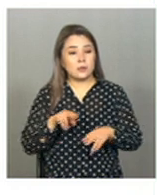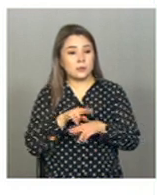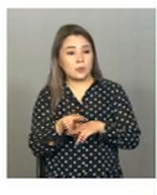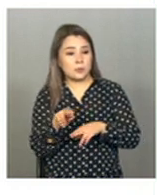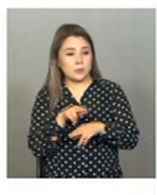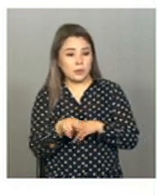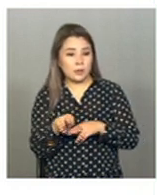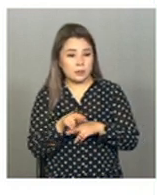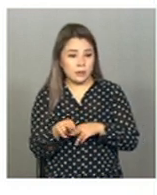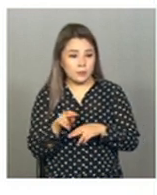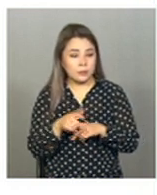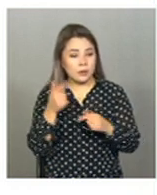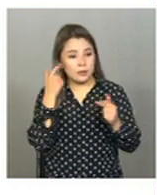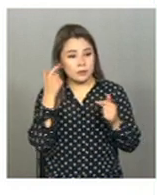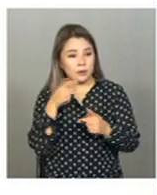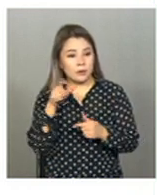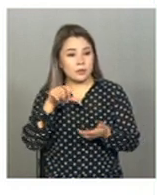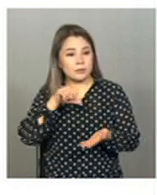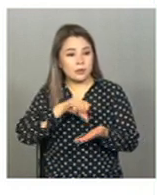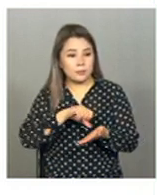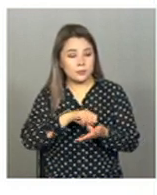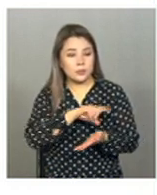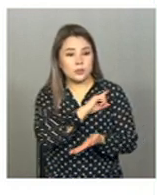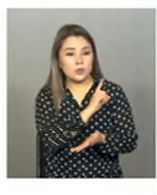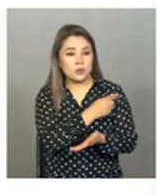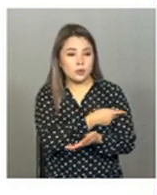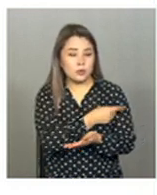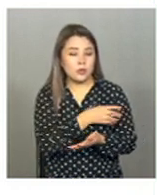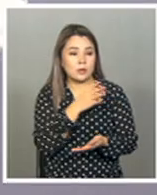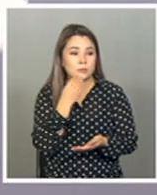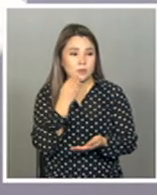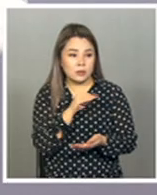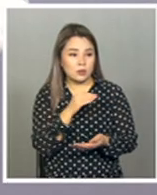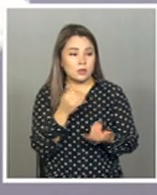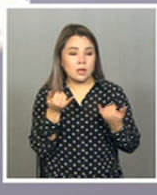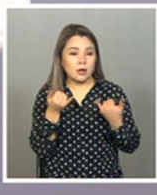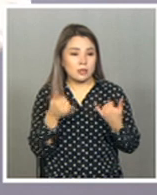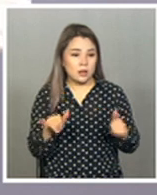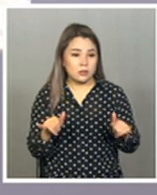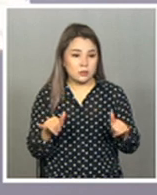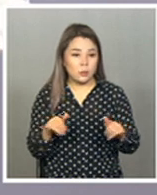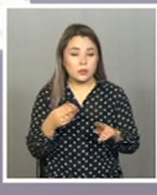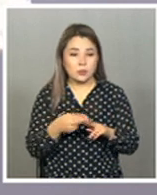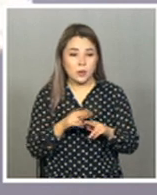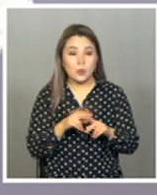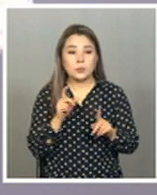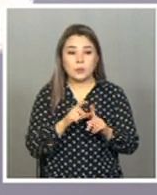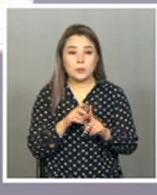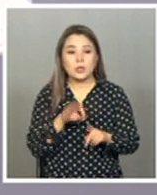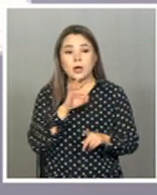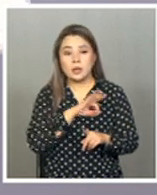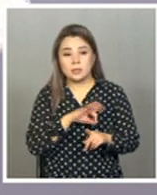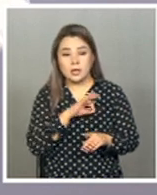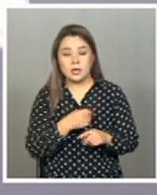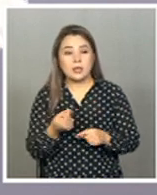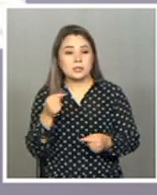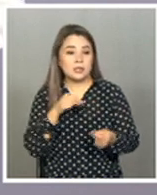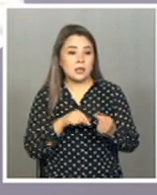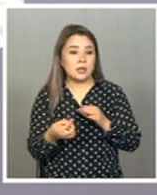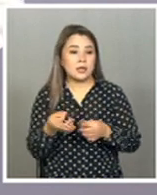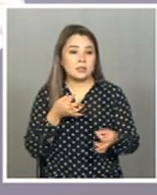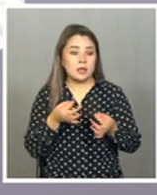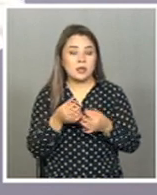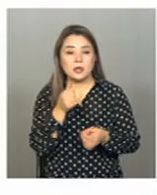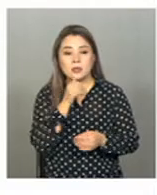бойдағы дарын, алпауыт күш, таңдай қақтыру. Міне осы сөздерді пайдалана отырып, диалог құрап